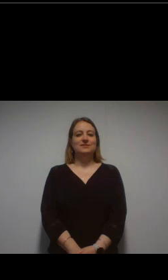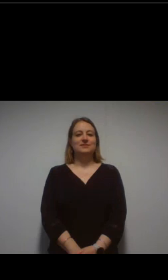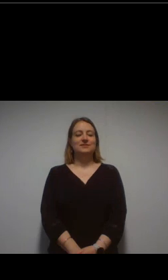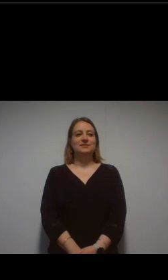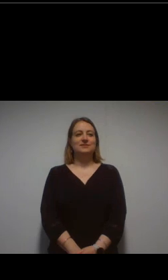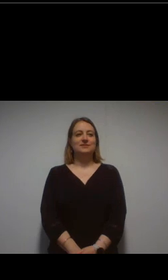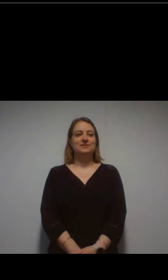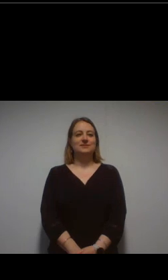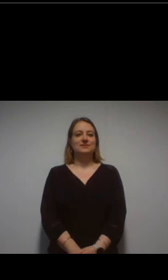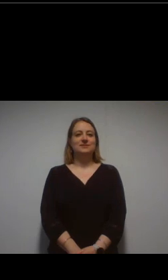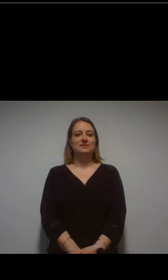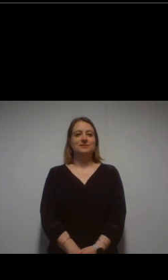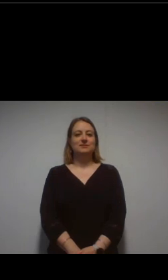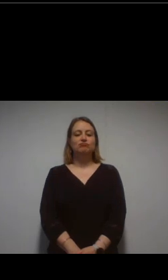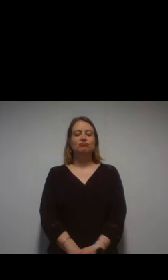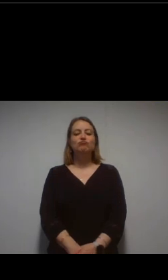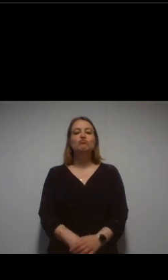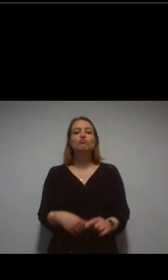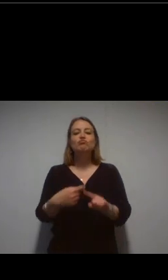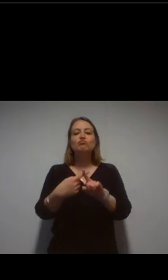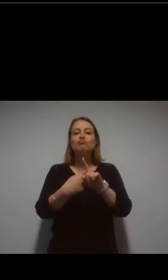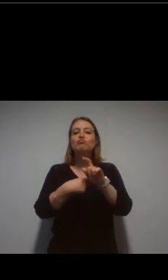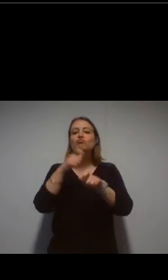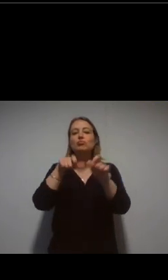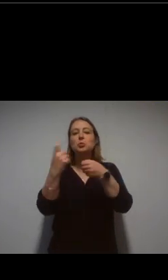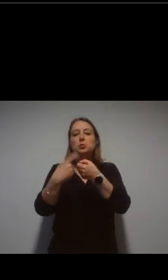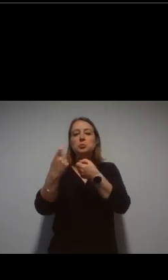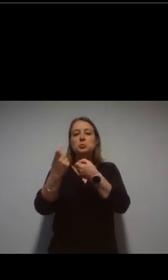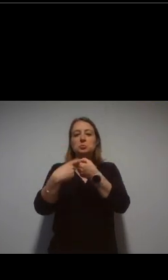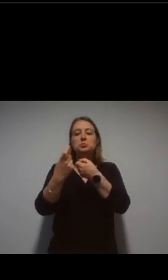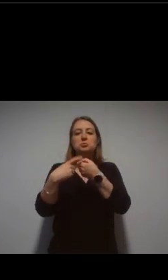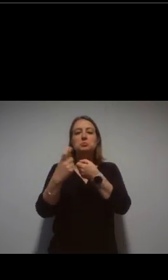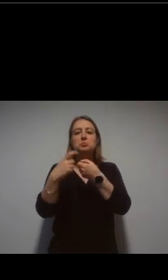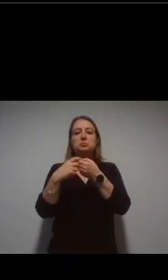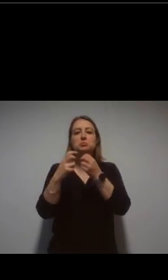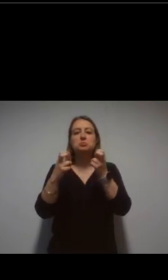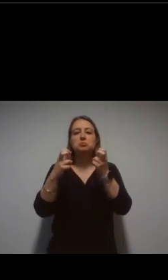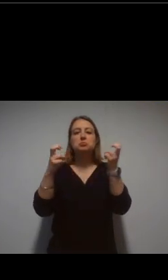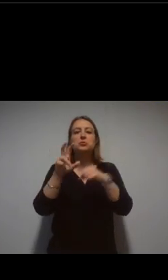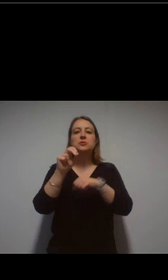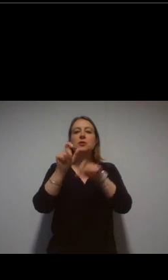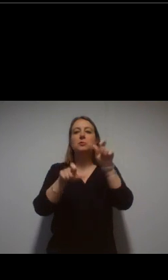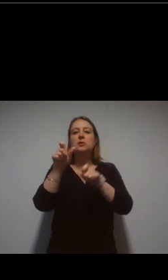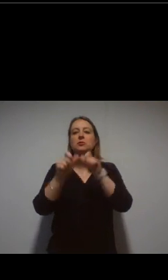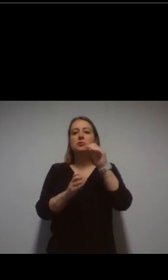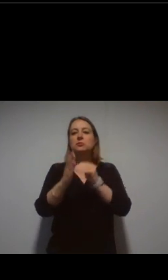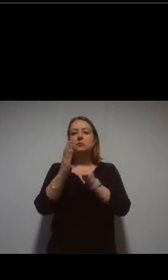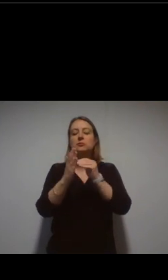Ça arrive progressivement. Le nombre de participants, on est déjà plus d'une trentaine.